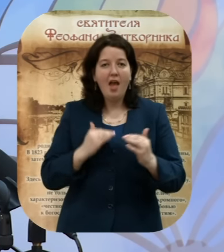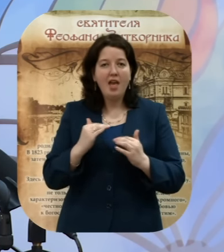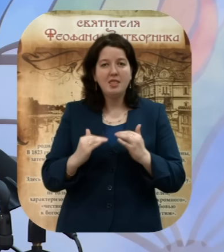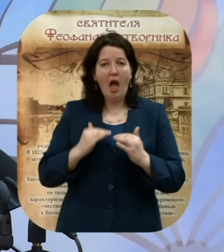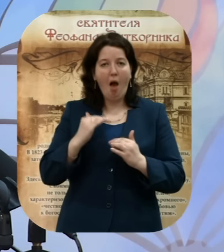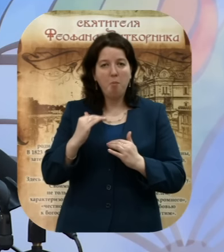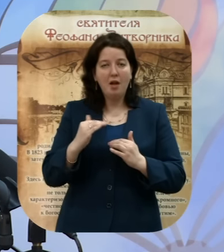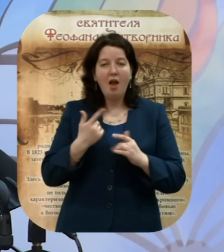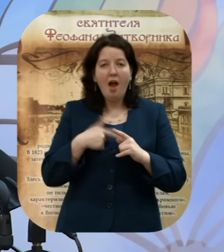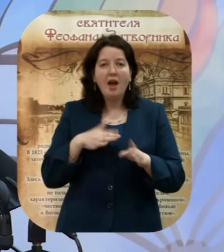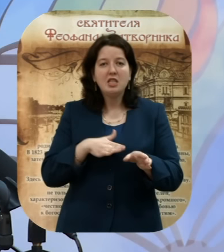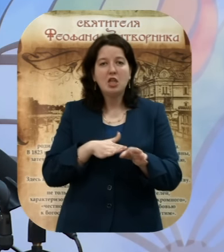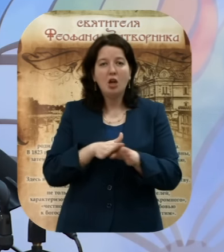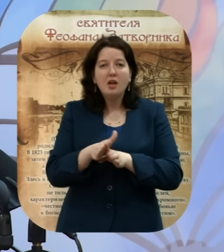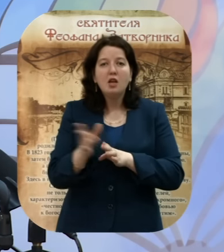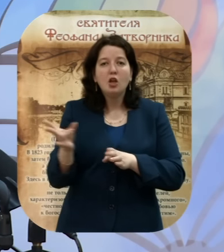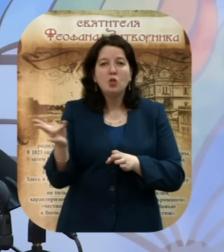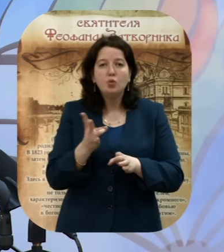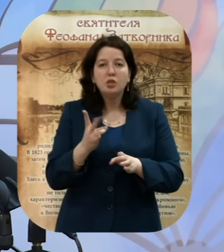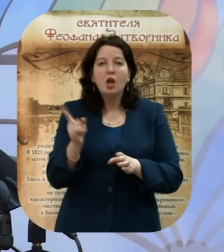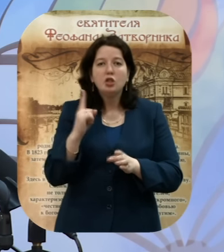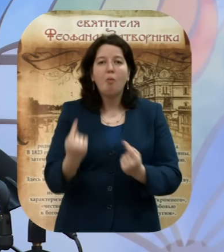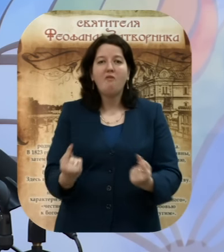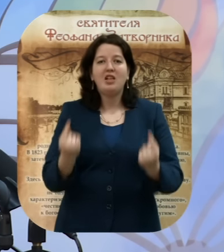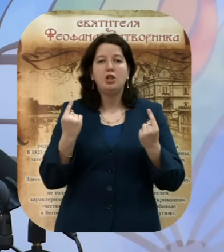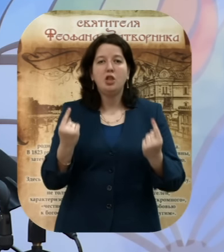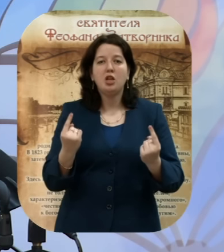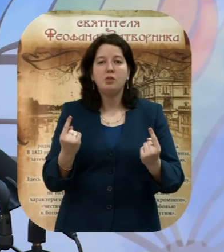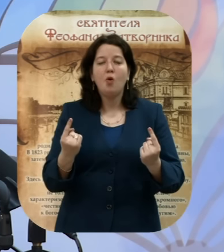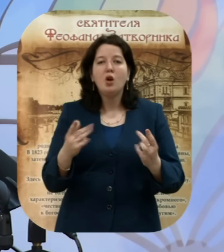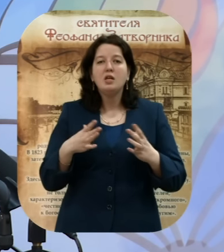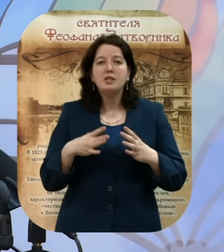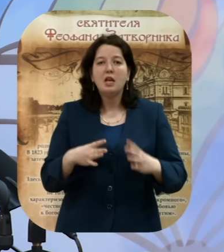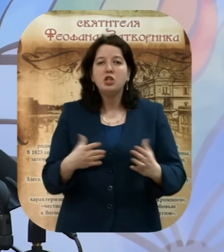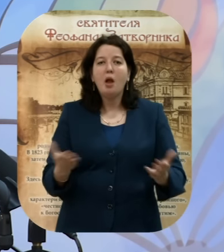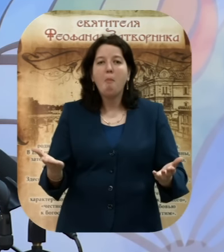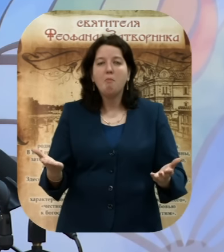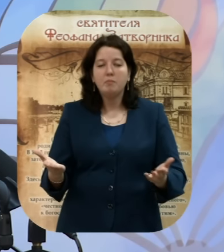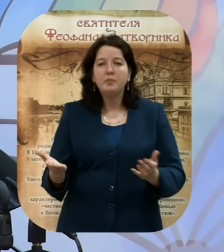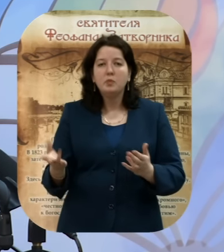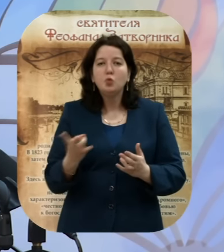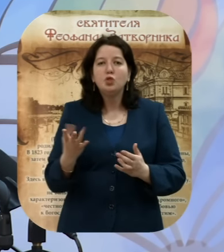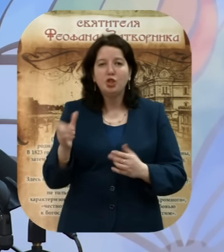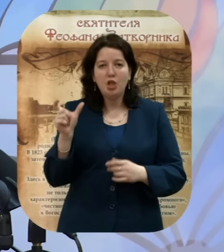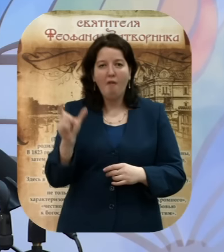тому величайшему, к чему призван человек. А именно,